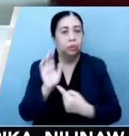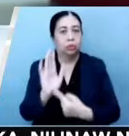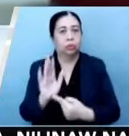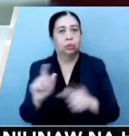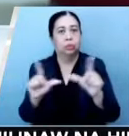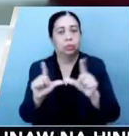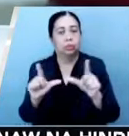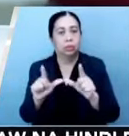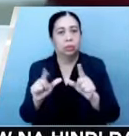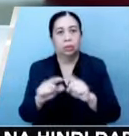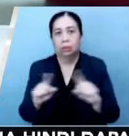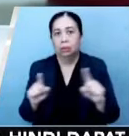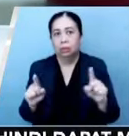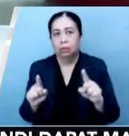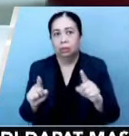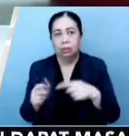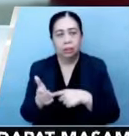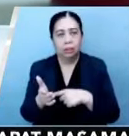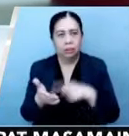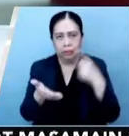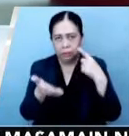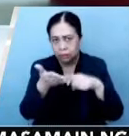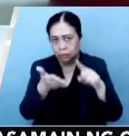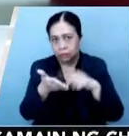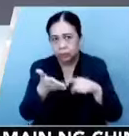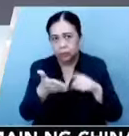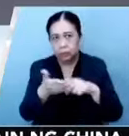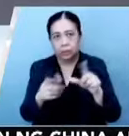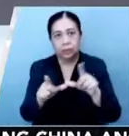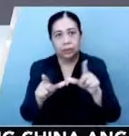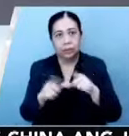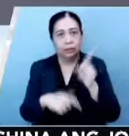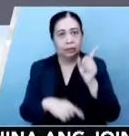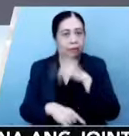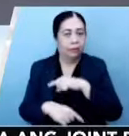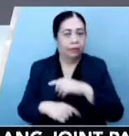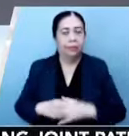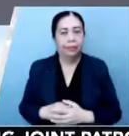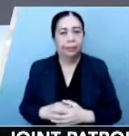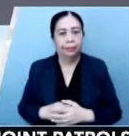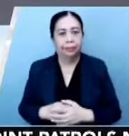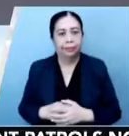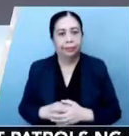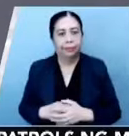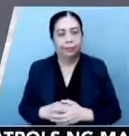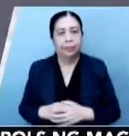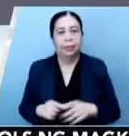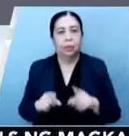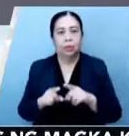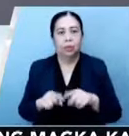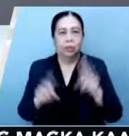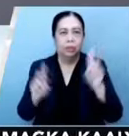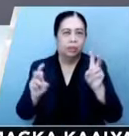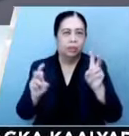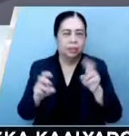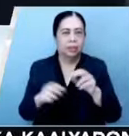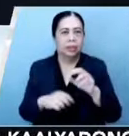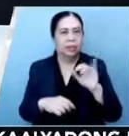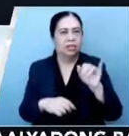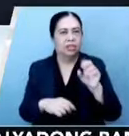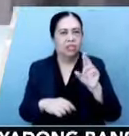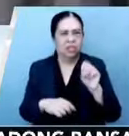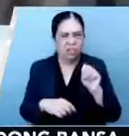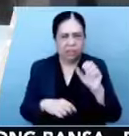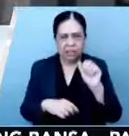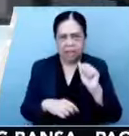However, upon further confirmation, ang lisensya po ay peke. Sa gitna niyan, isang alias Jazz Abalos na may-ari raw ng